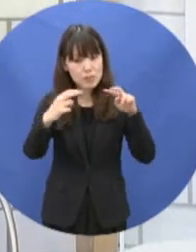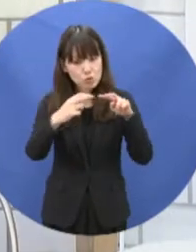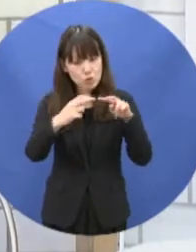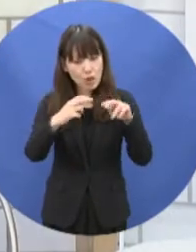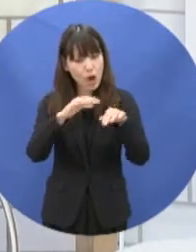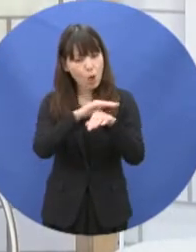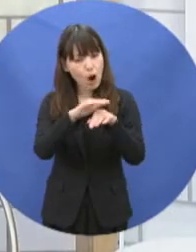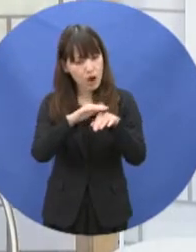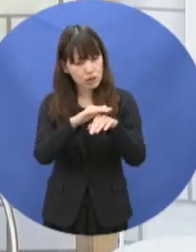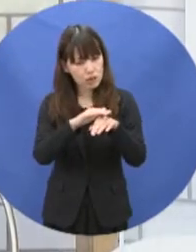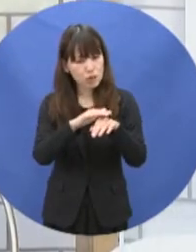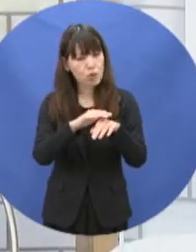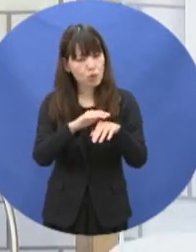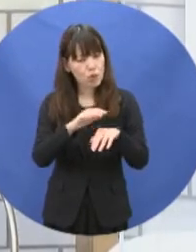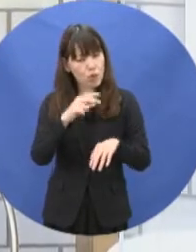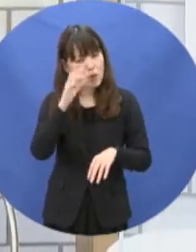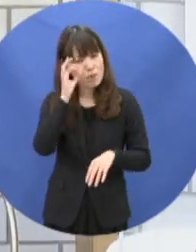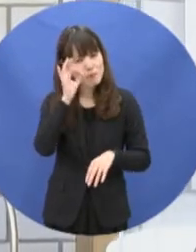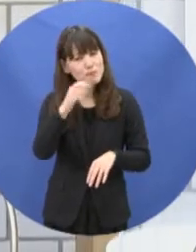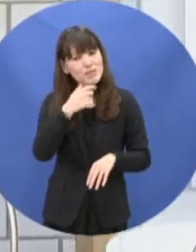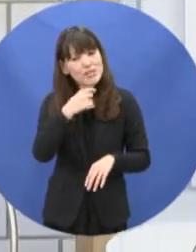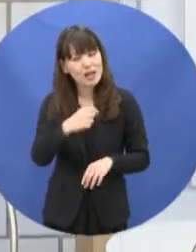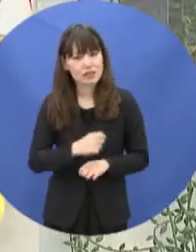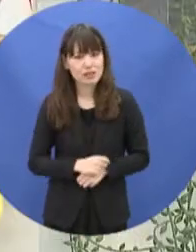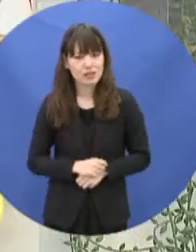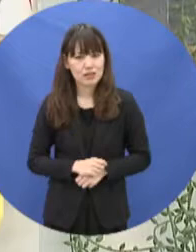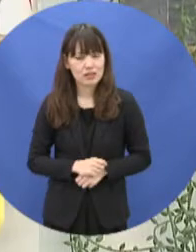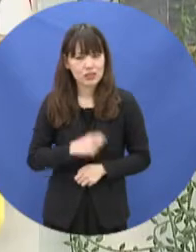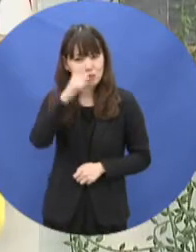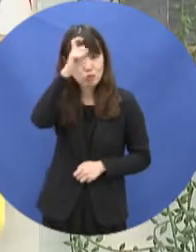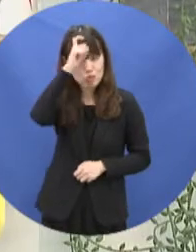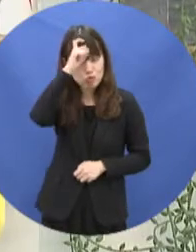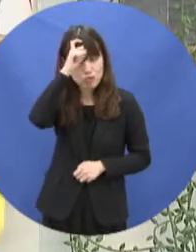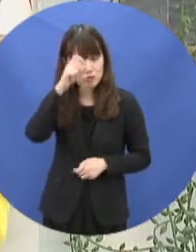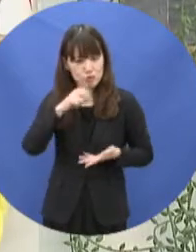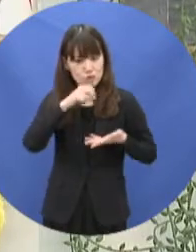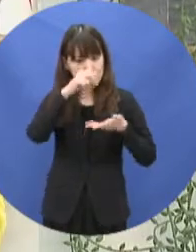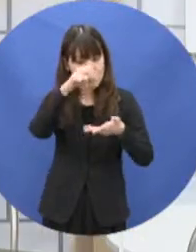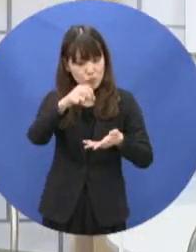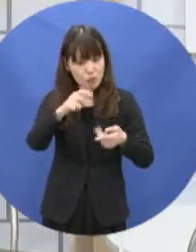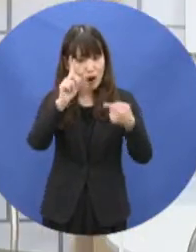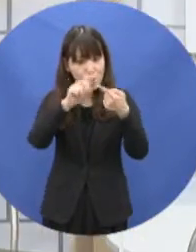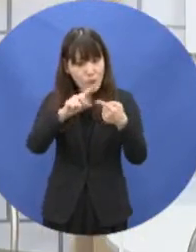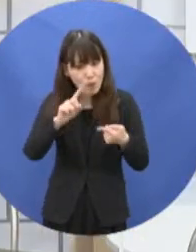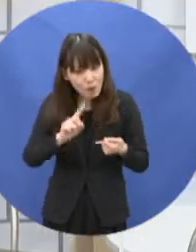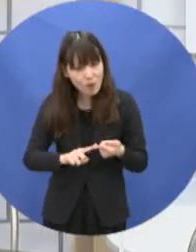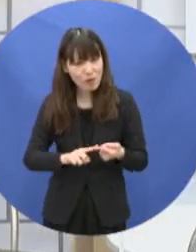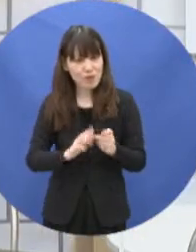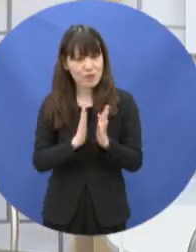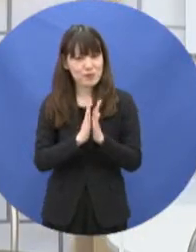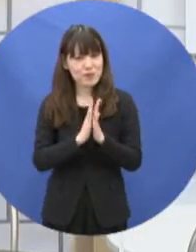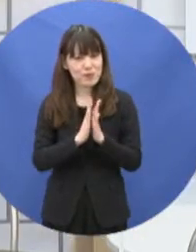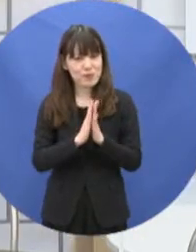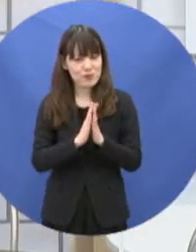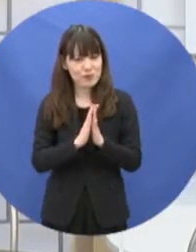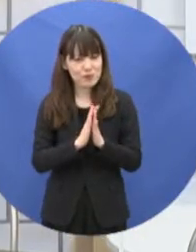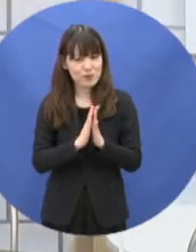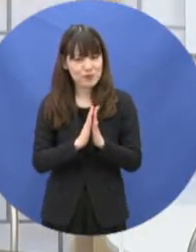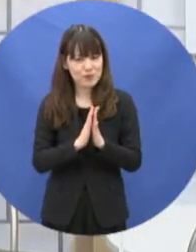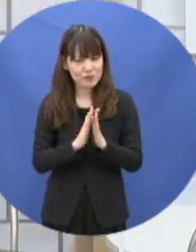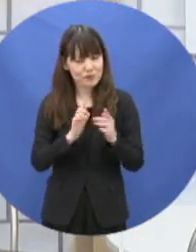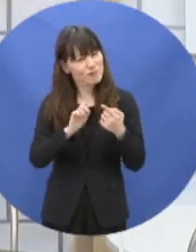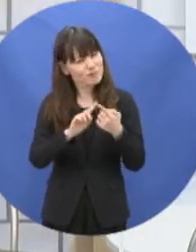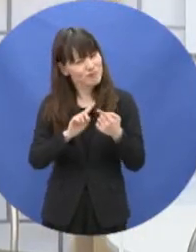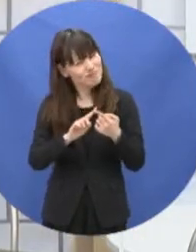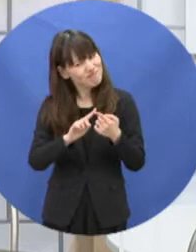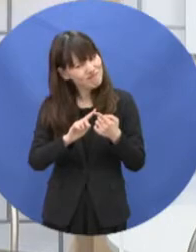い、 見に行きたいわ、ほんまに。 で、問題2問とも、 ほんまや、正解やん。 正解、 2問とも正解ですよね。 正解でいいですか。